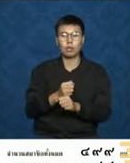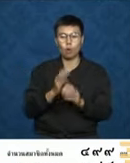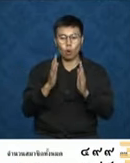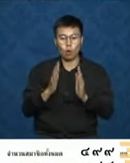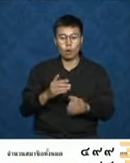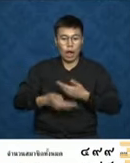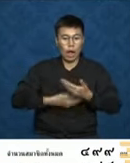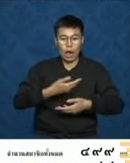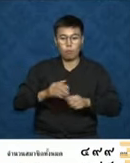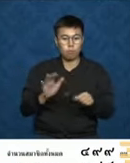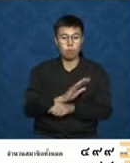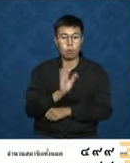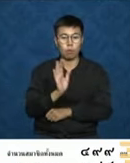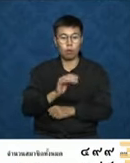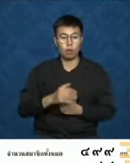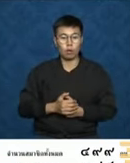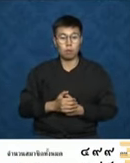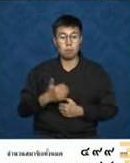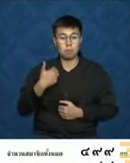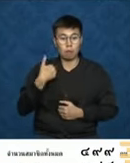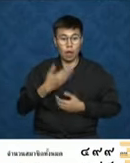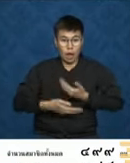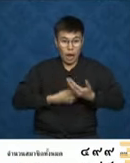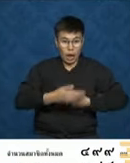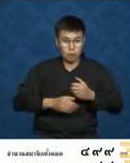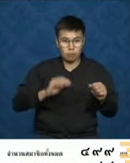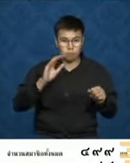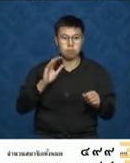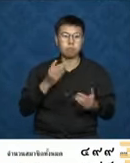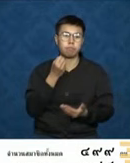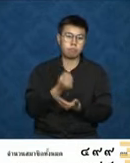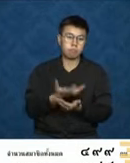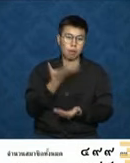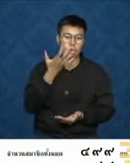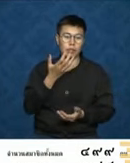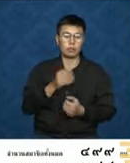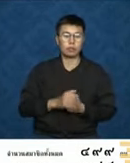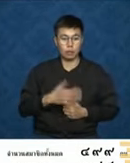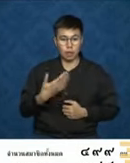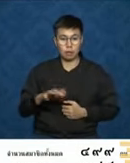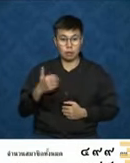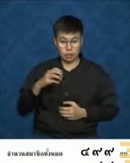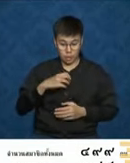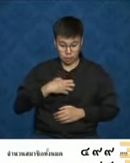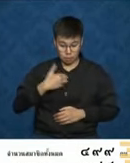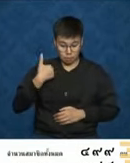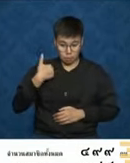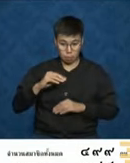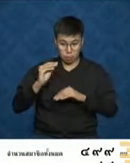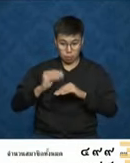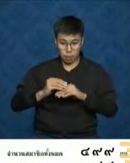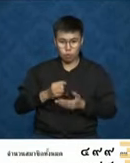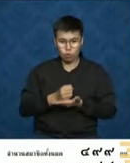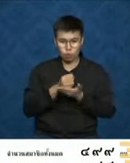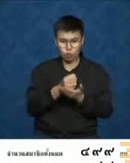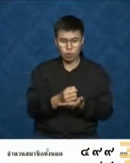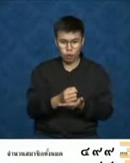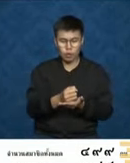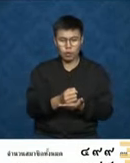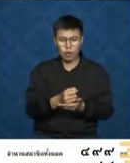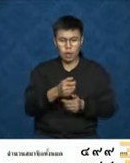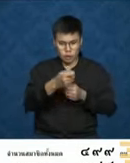ให้พ่อค้าคนกลางเนี่ยนำมาขายในราคาที่สูงขึ้นก็อยากให้มีการเพิ่มโควต้าให้กับเกษตรกรที่ปลูกหอมหัว